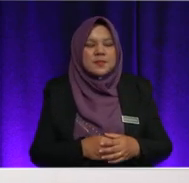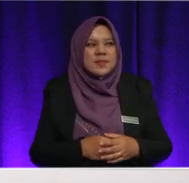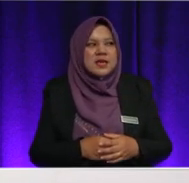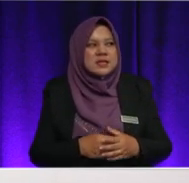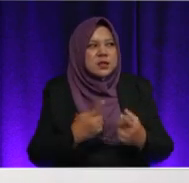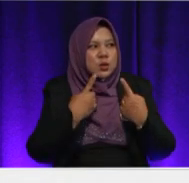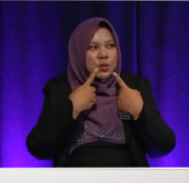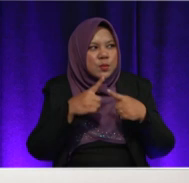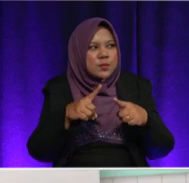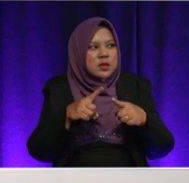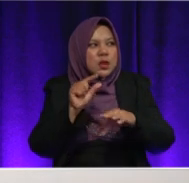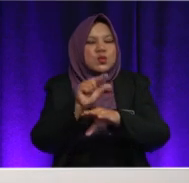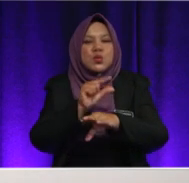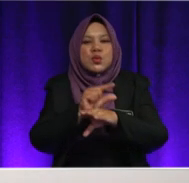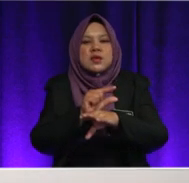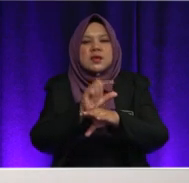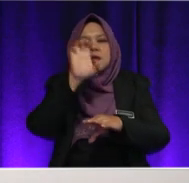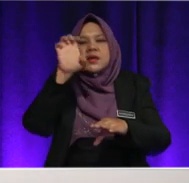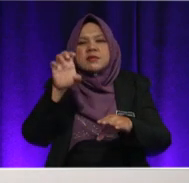kita menggunakan